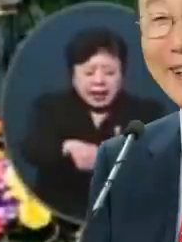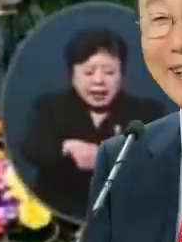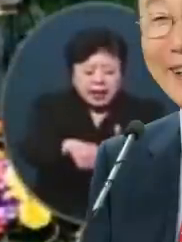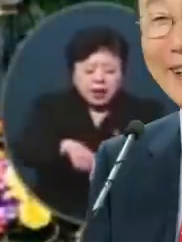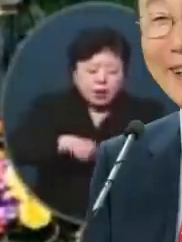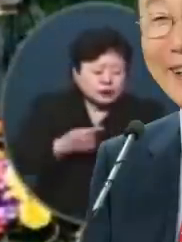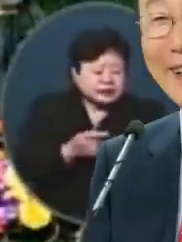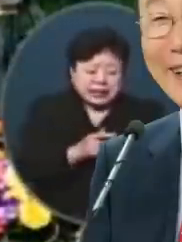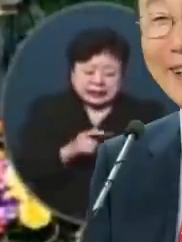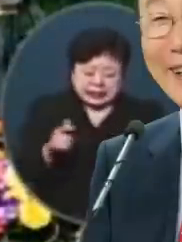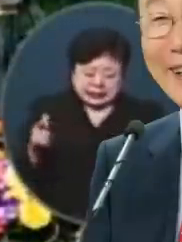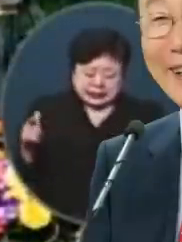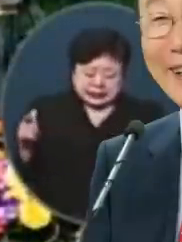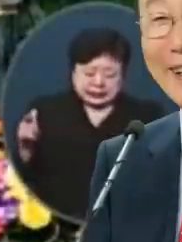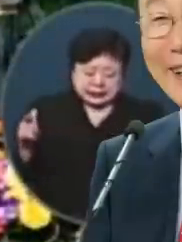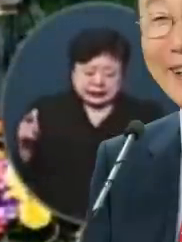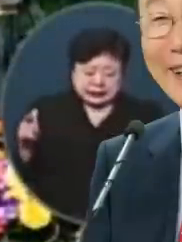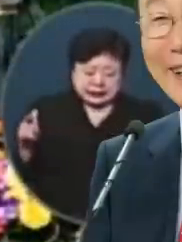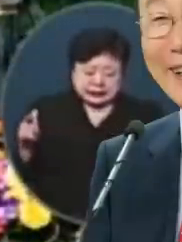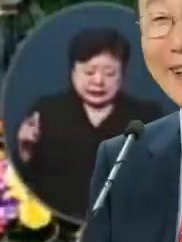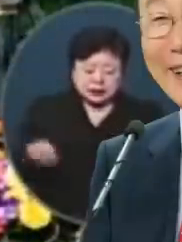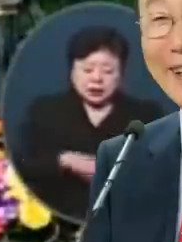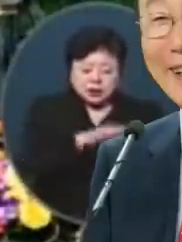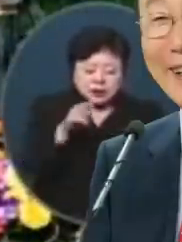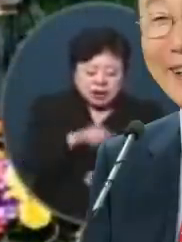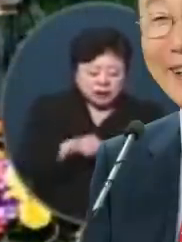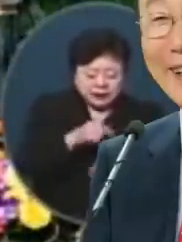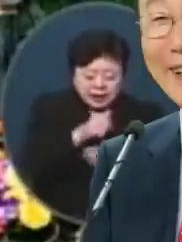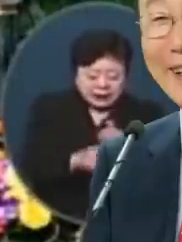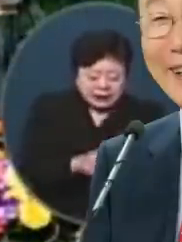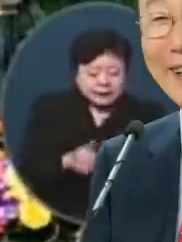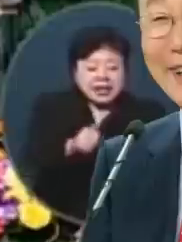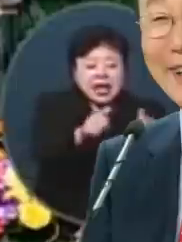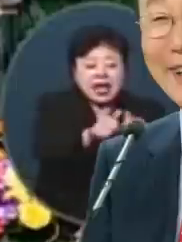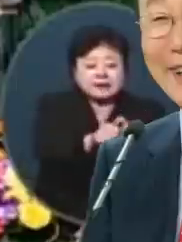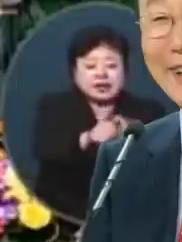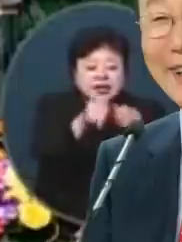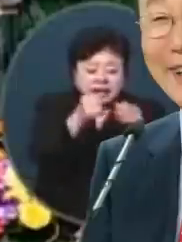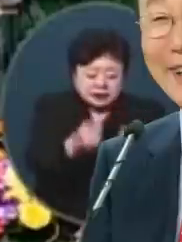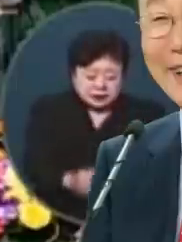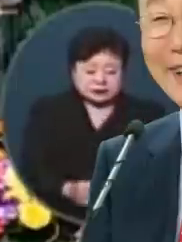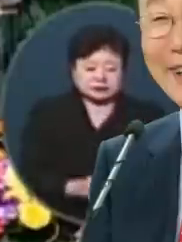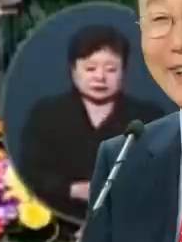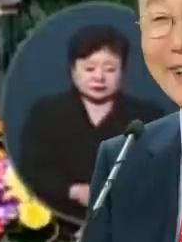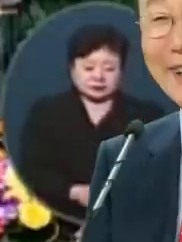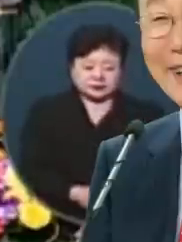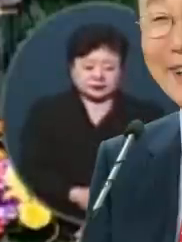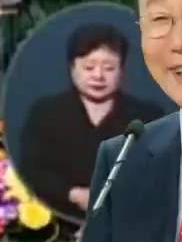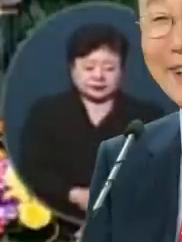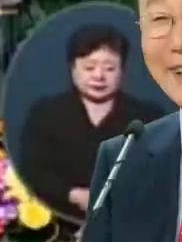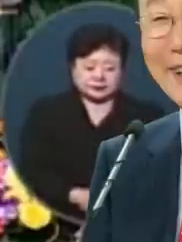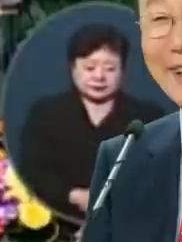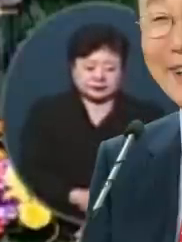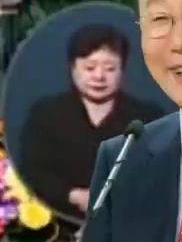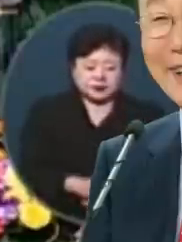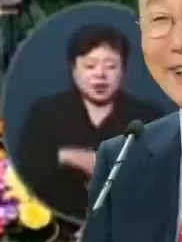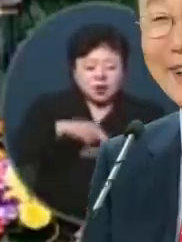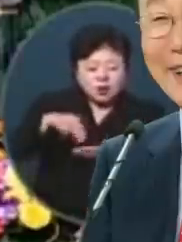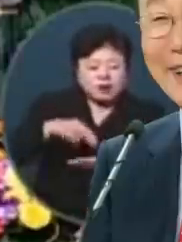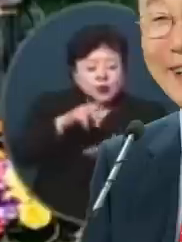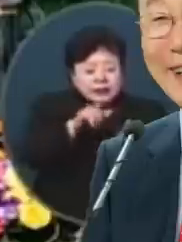혼자 아닙니다. 우리 가운데 하나님이 같이 계신다는 말씀을 늘 하고 계신 것은 외로울